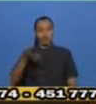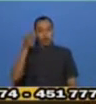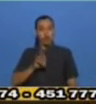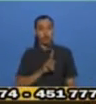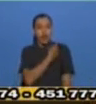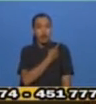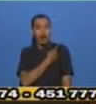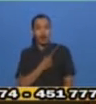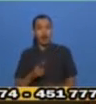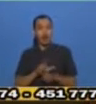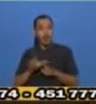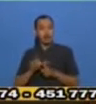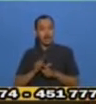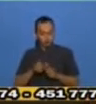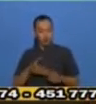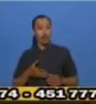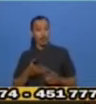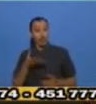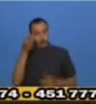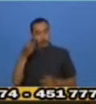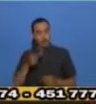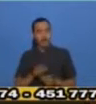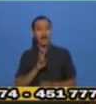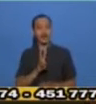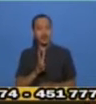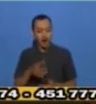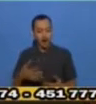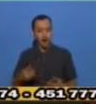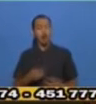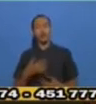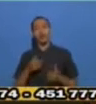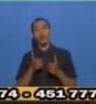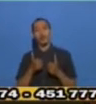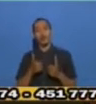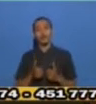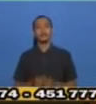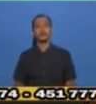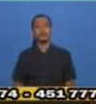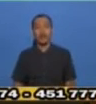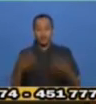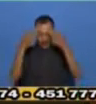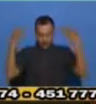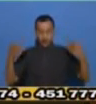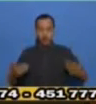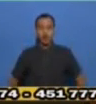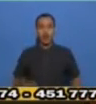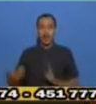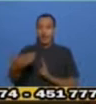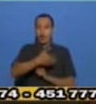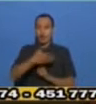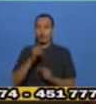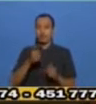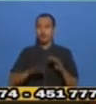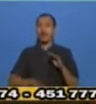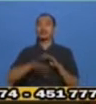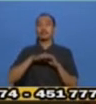meningkat membuat antibodi di dalam tubuh kita itu menjadi lebih maksimal gitu ya. Karena itu tadi yang